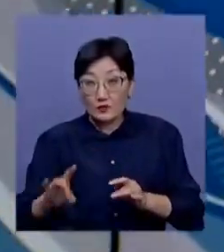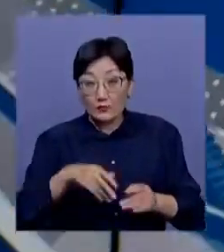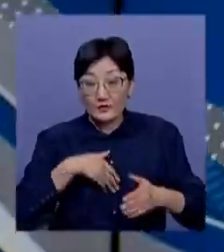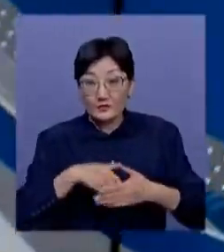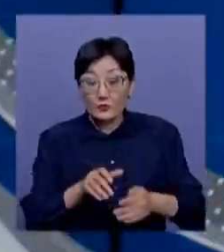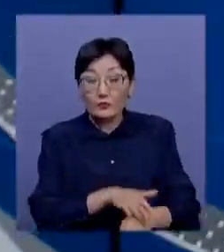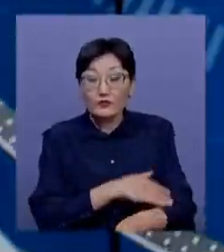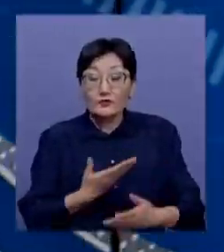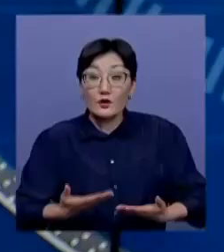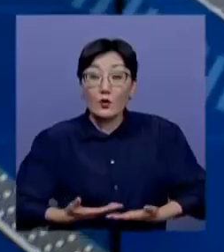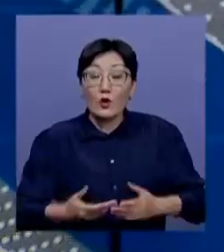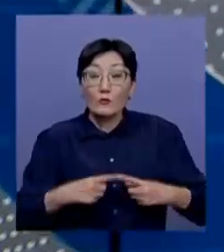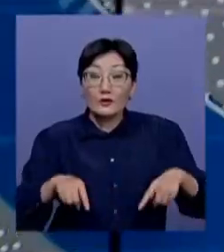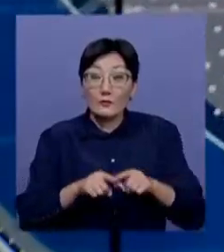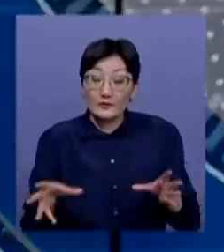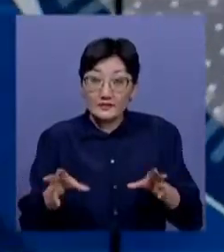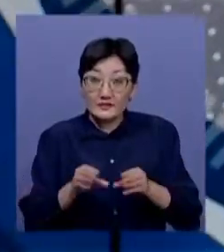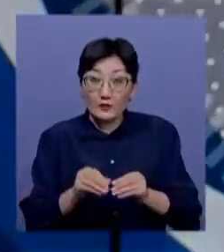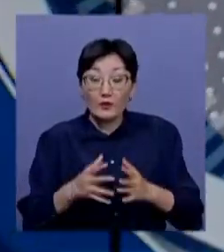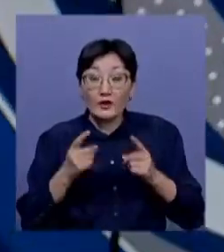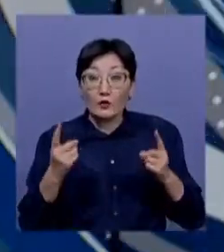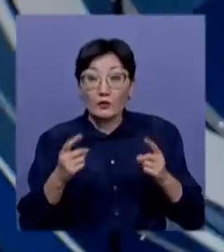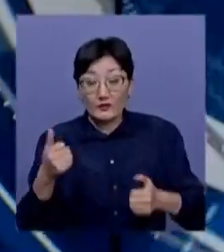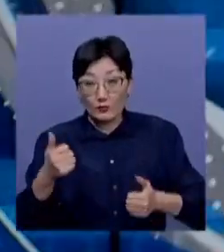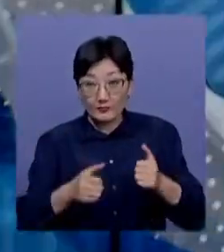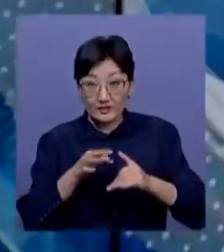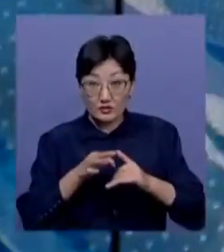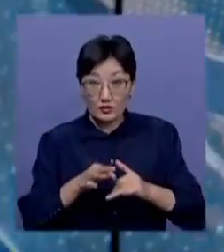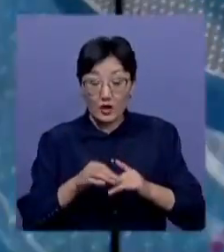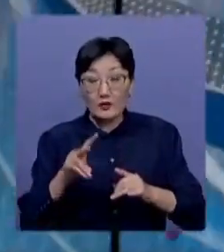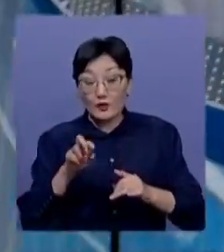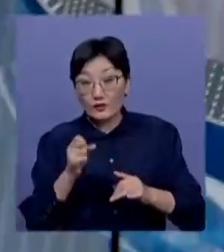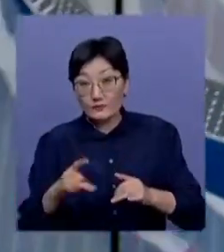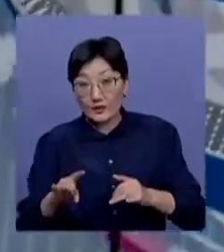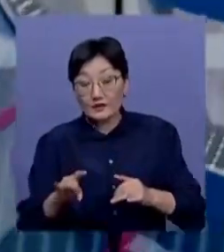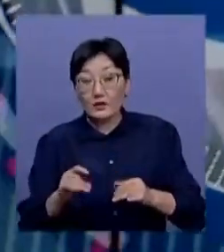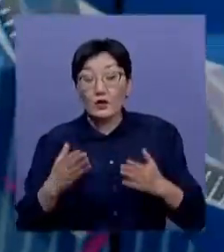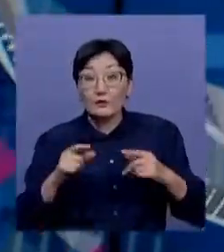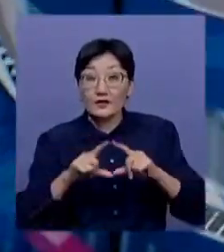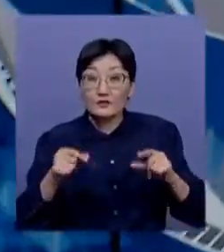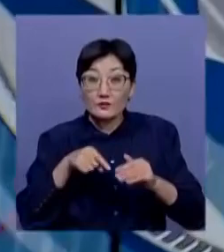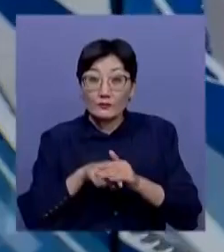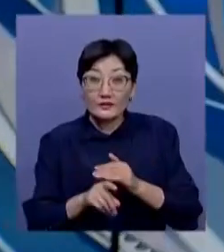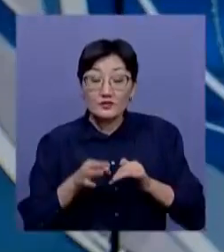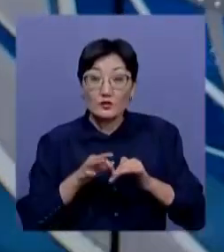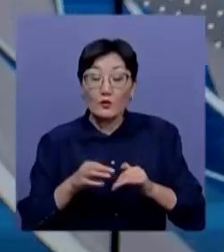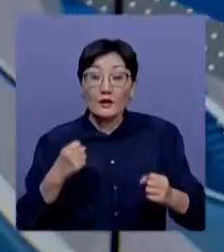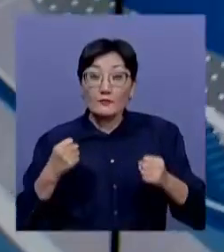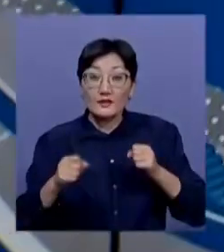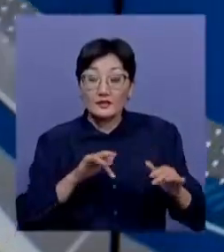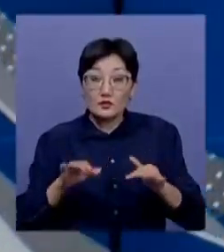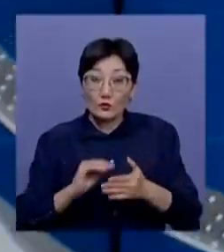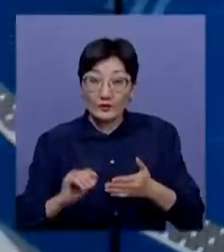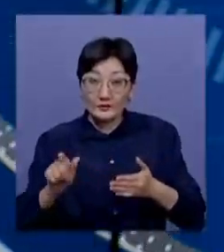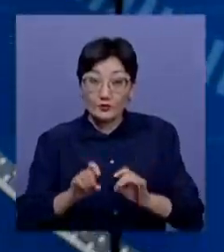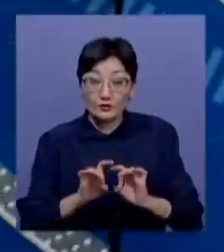белсенді ұзақ өмір орталықтары бірге отырып, ауқымды марафонды қолға алды. Наурызбай ауданындағы саябақтардың бірінде өткен спорттық шараға